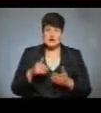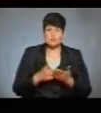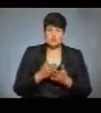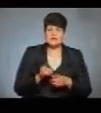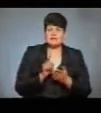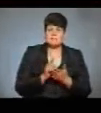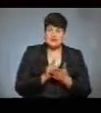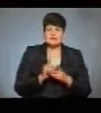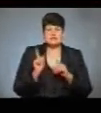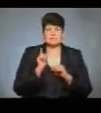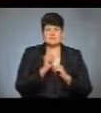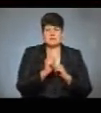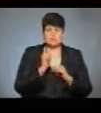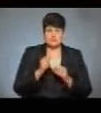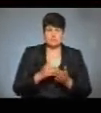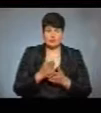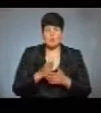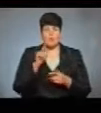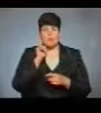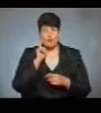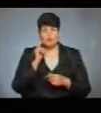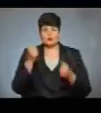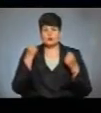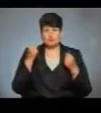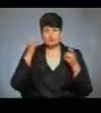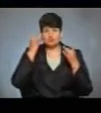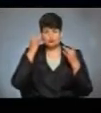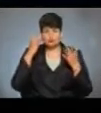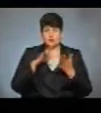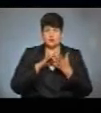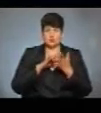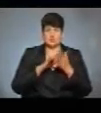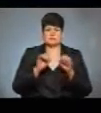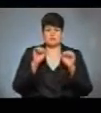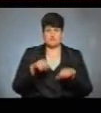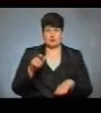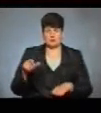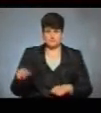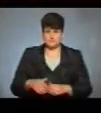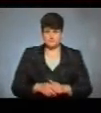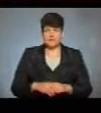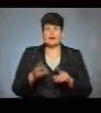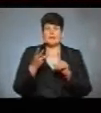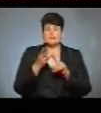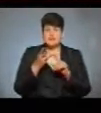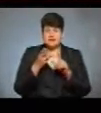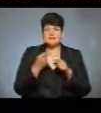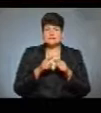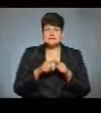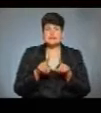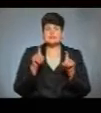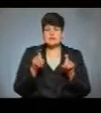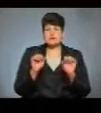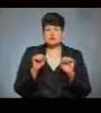міграційна політика, молодь і спорт, культура і туризм, права людини. Третій підрозділ – тест, проходячи який можна